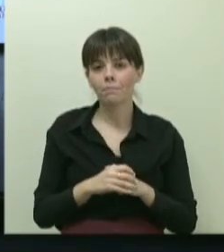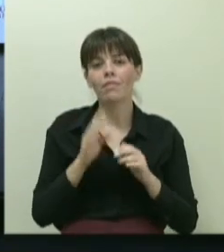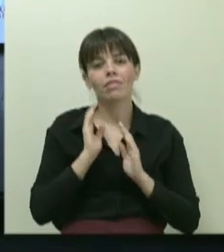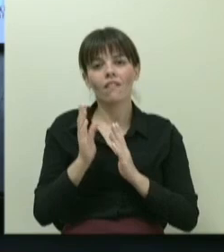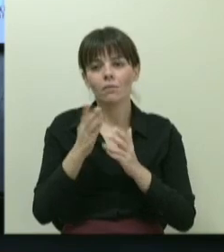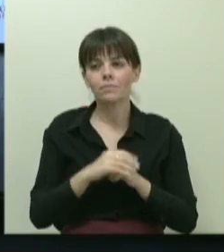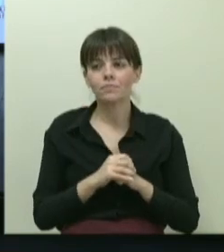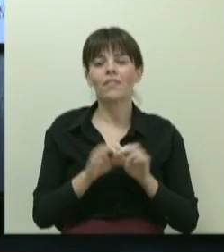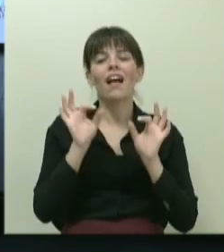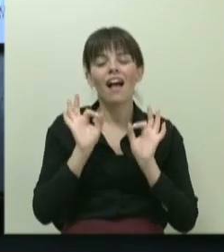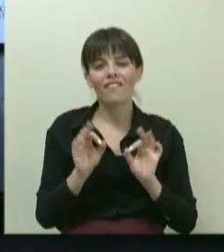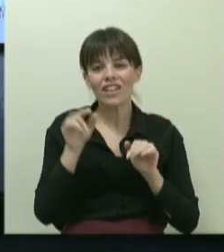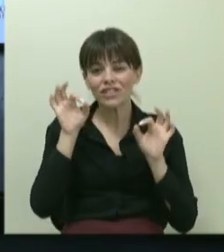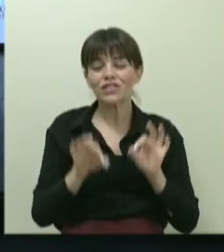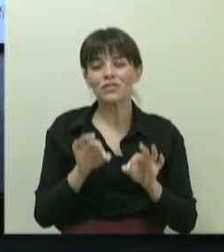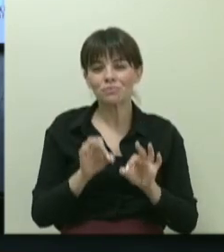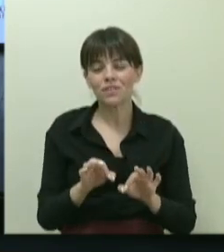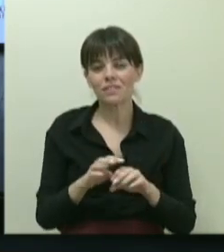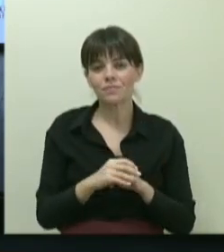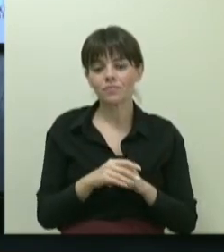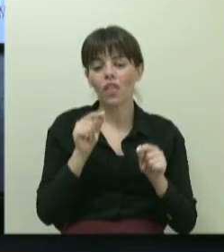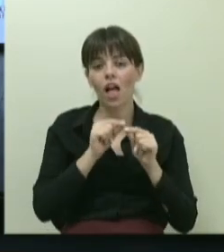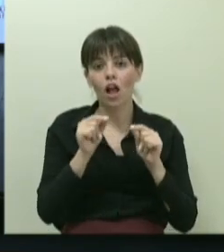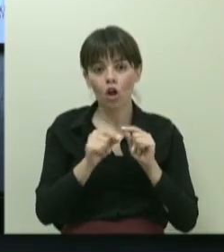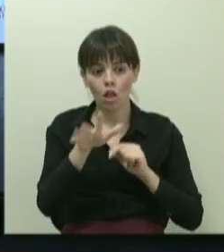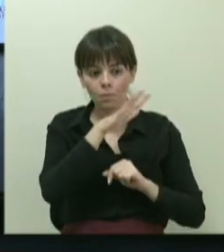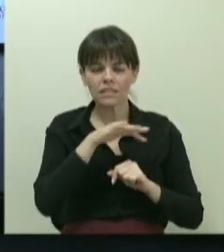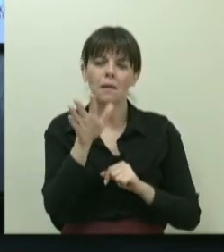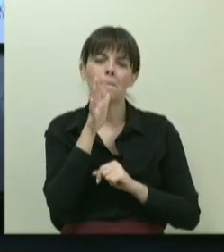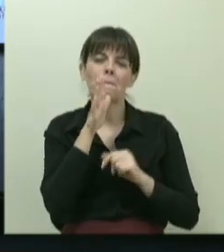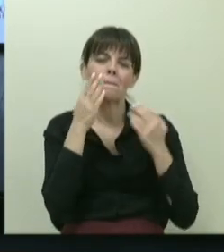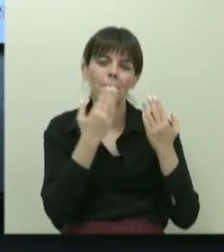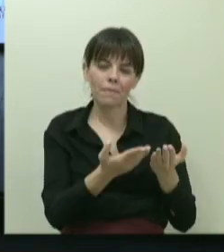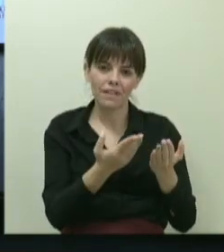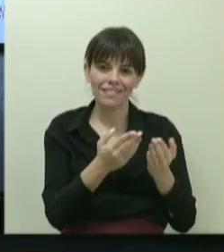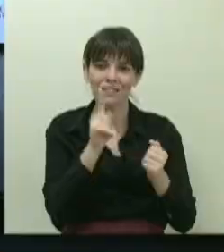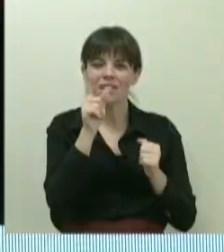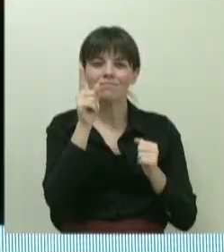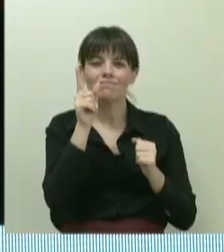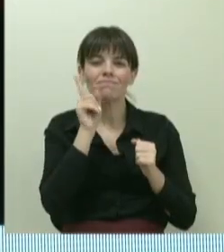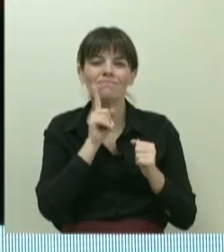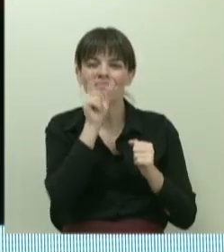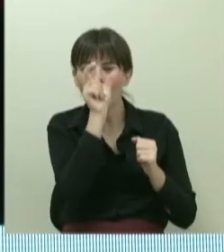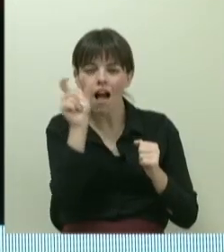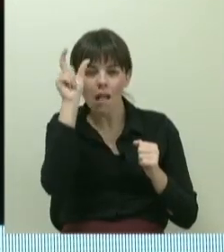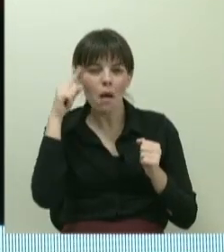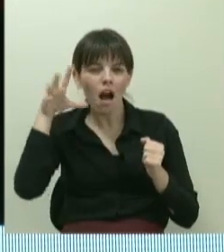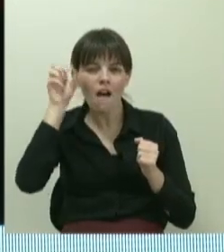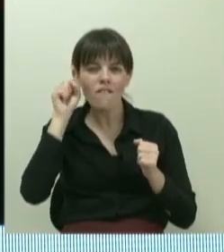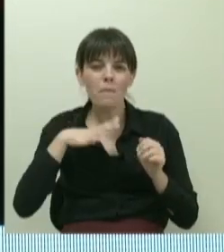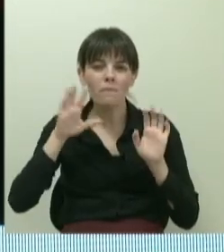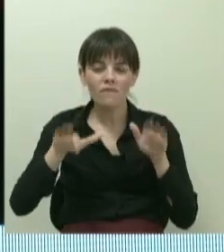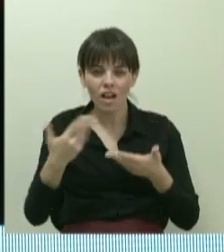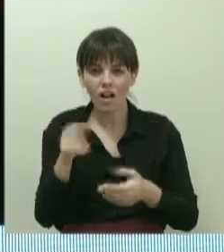Devam. Evet, şimdi ekonomistler bilir, Gini diye bir kavram var.